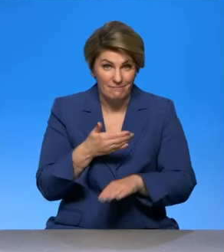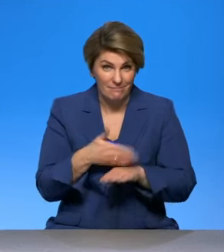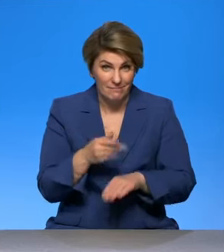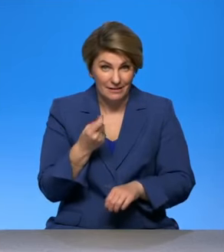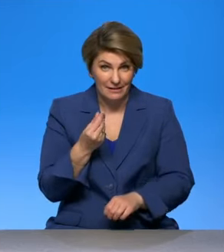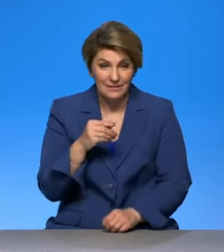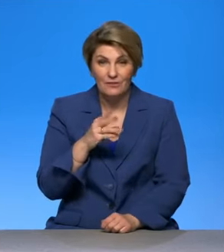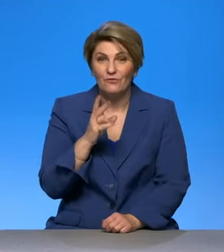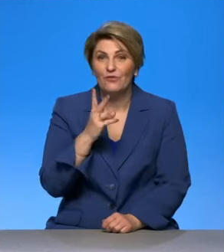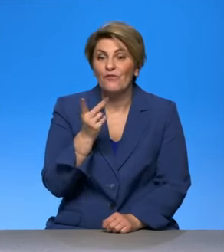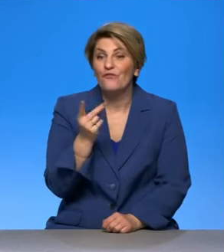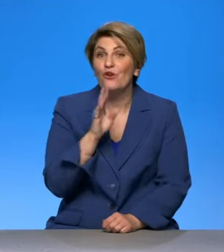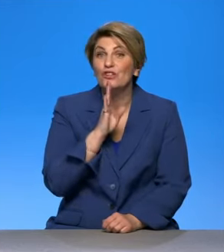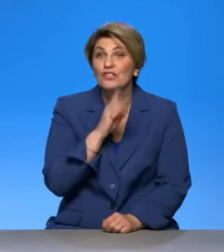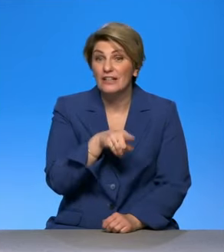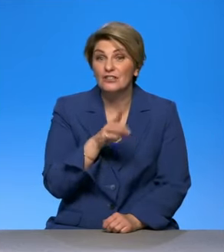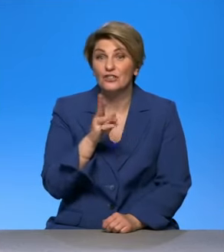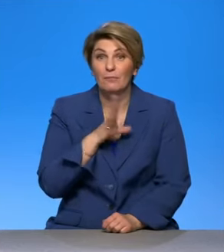да, второй раз